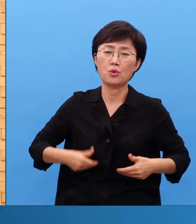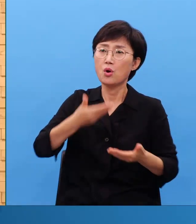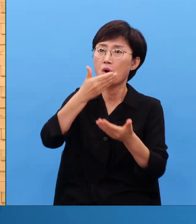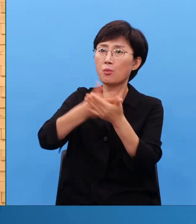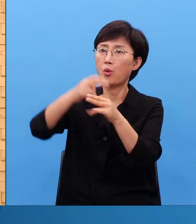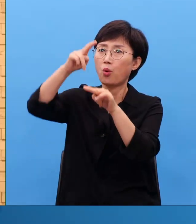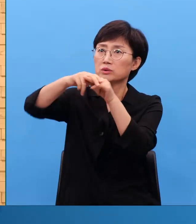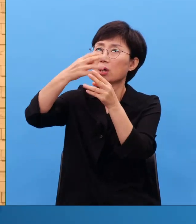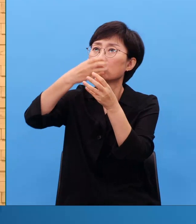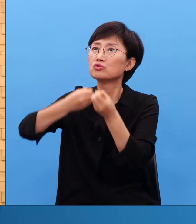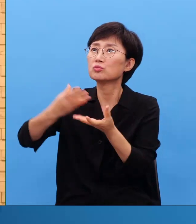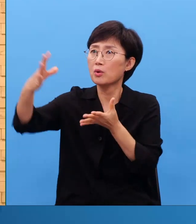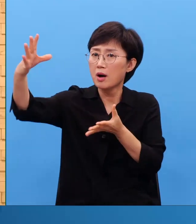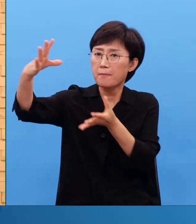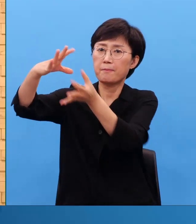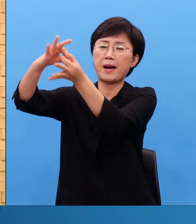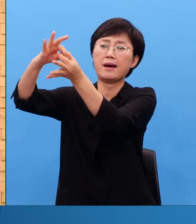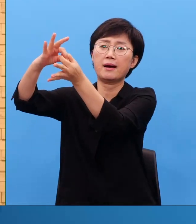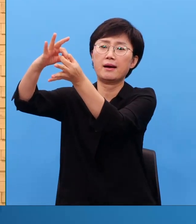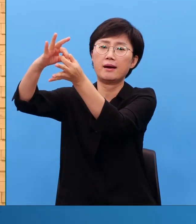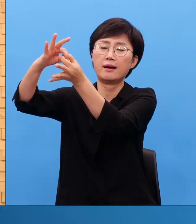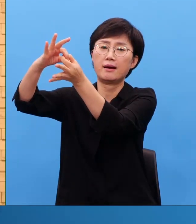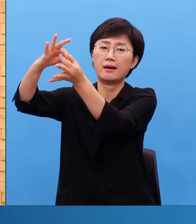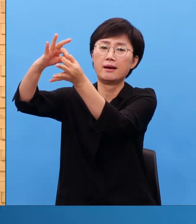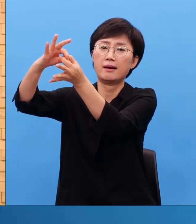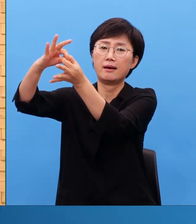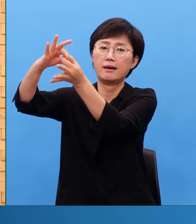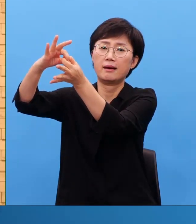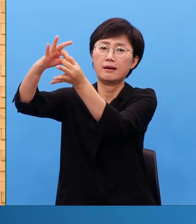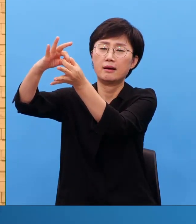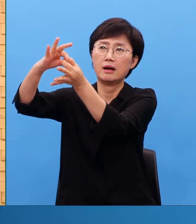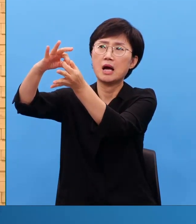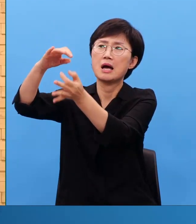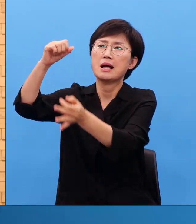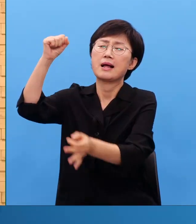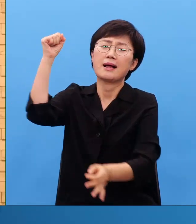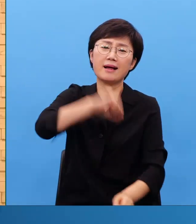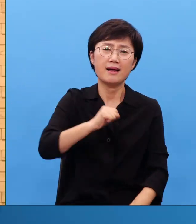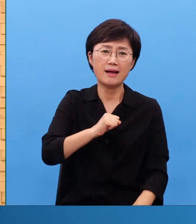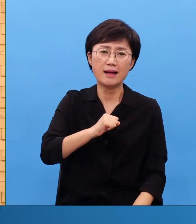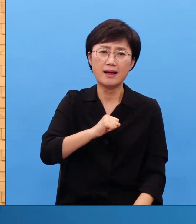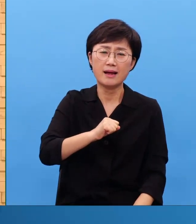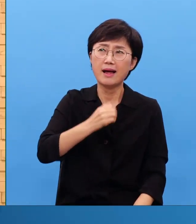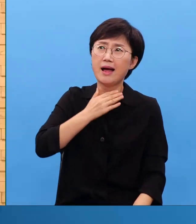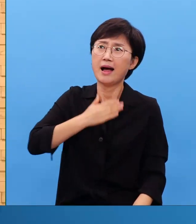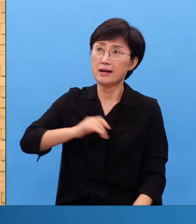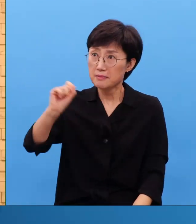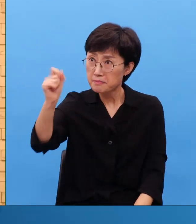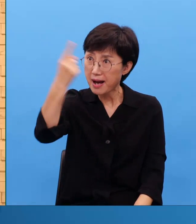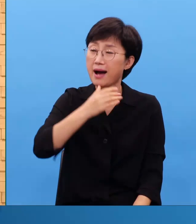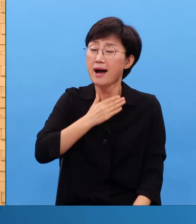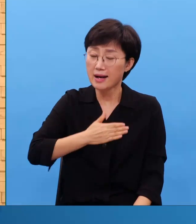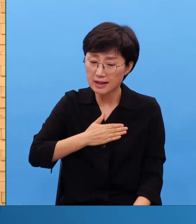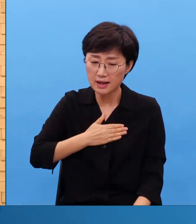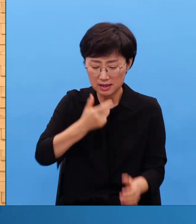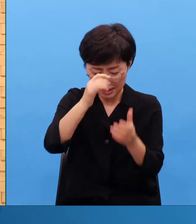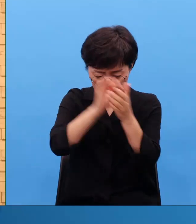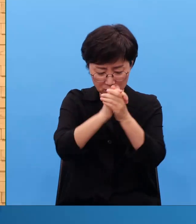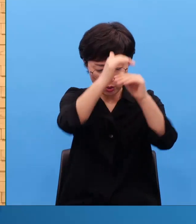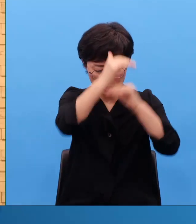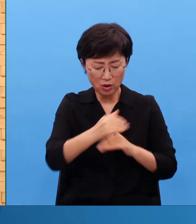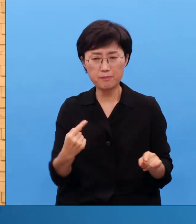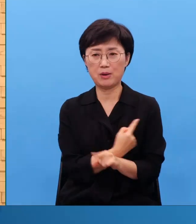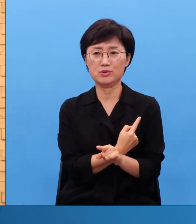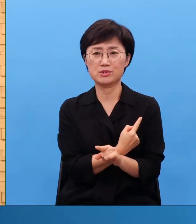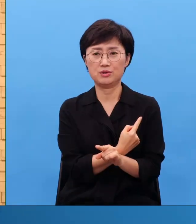need to have that background of the throne of heaven. 어느 날 저는 기도를 바꾼 겁니다. And so one day I changed my prayers. 어떻게 바꿨냐? How did I change